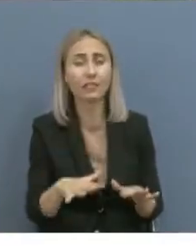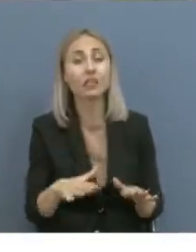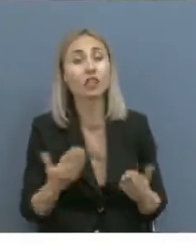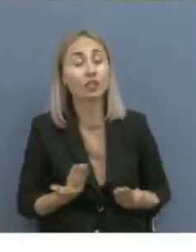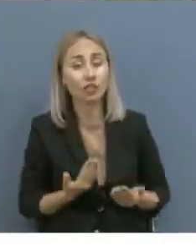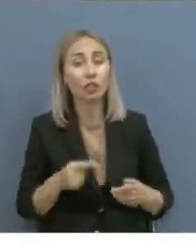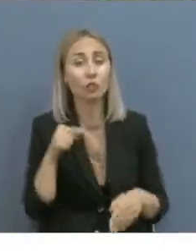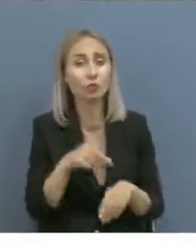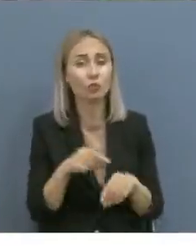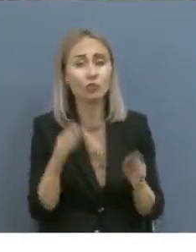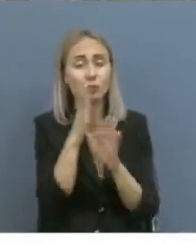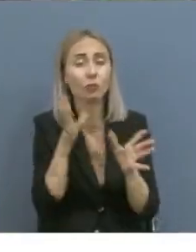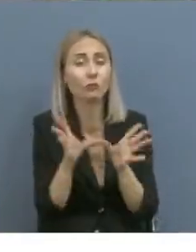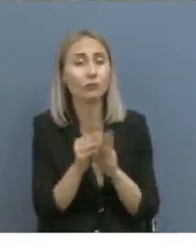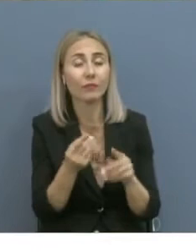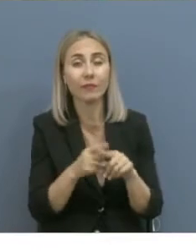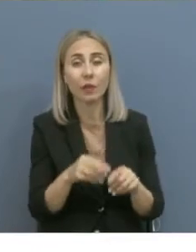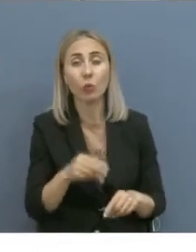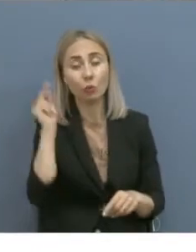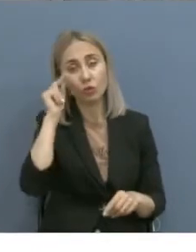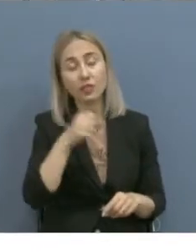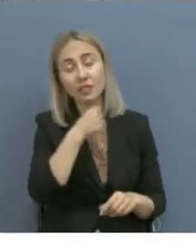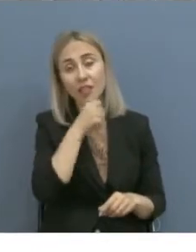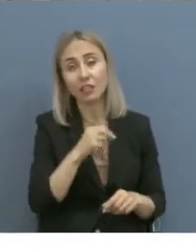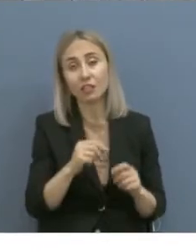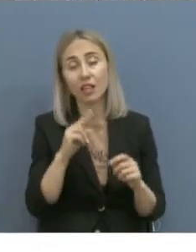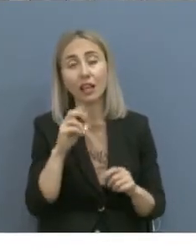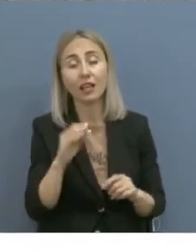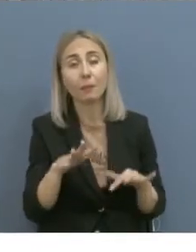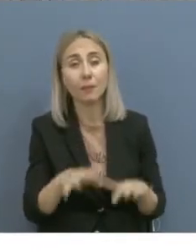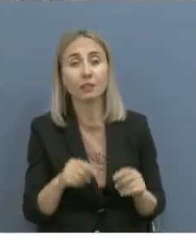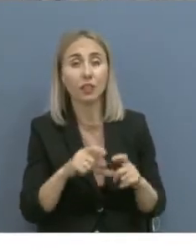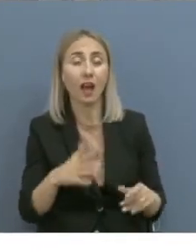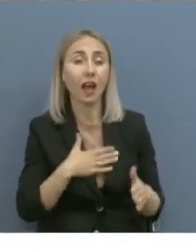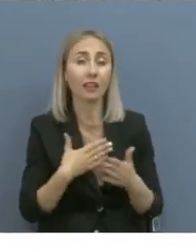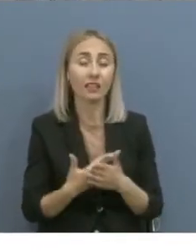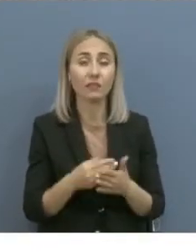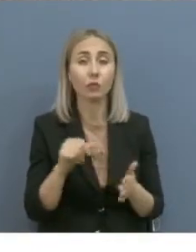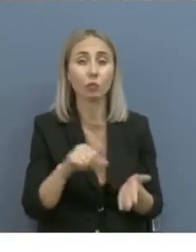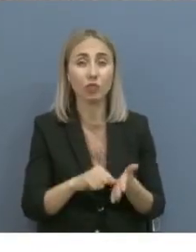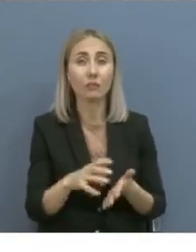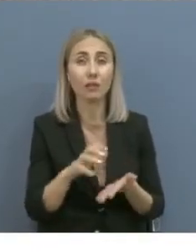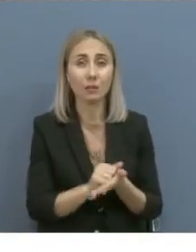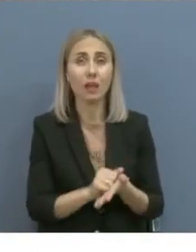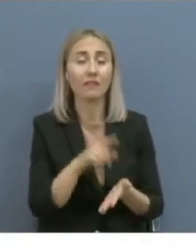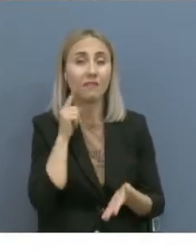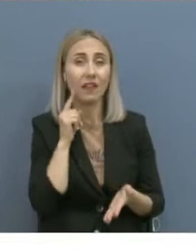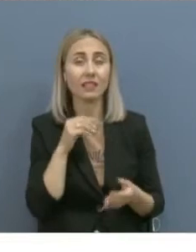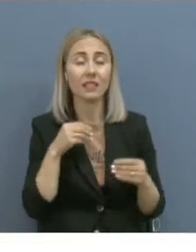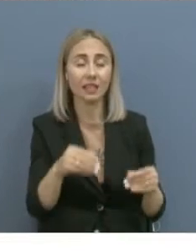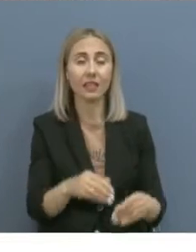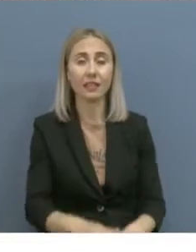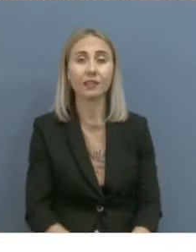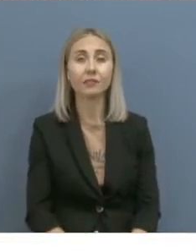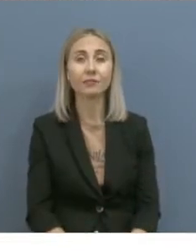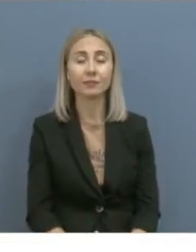жергілікті орта мектептің жоғарғы сынып оқушылары өздері тұратын елді мекенді жасыл желекке бөлуді мықтап қолға алған. Мы создали свою волонтерскую